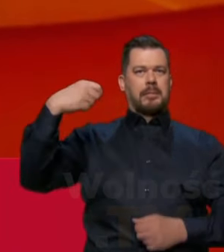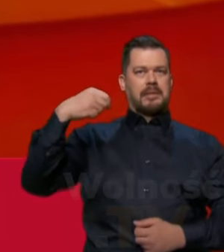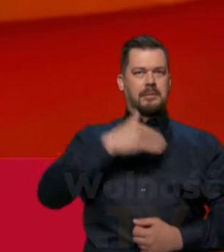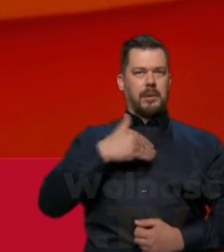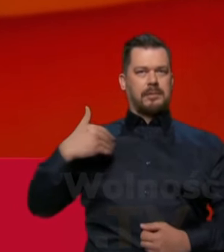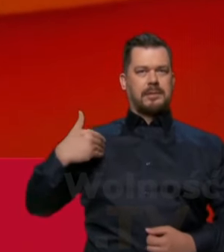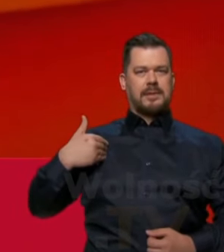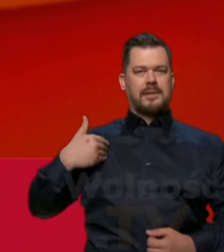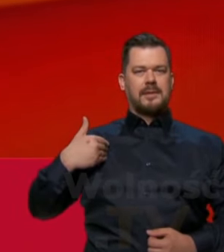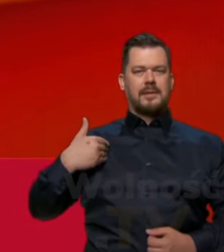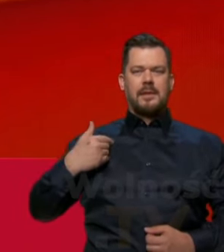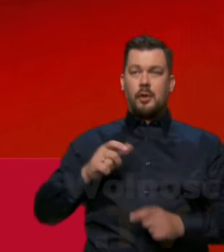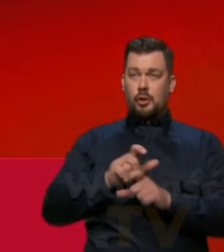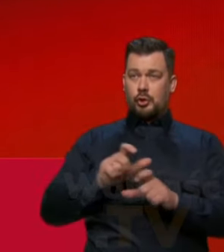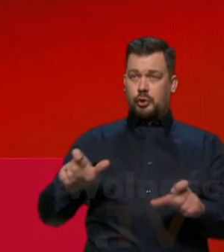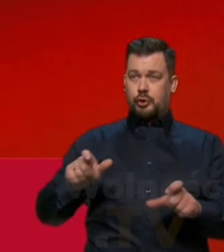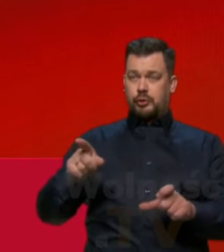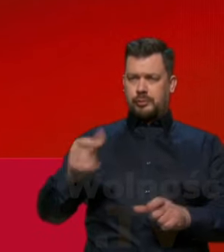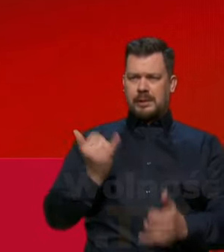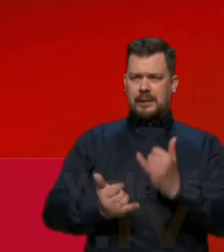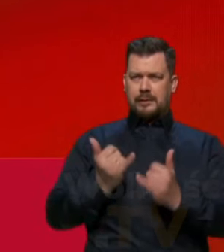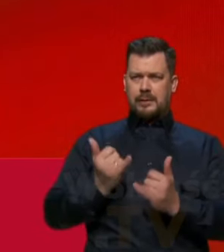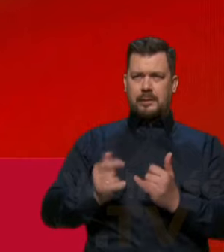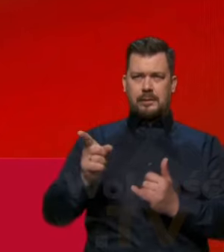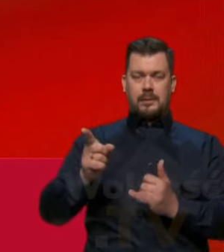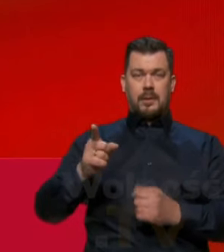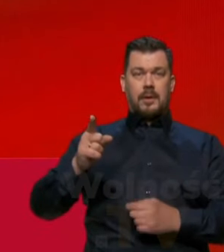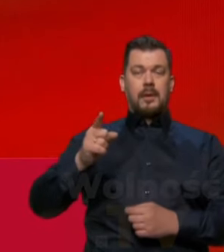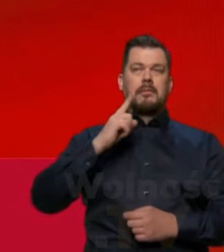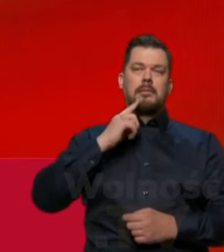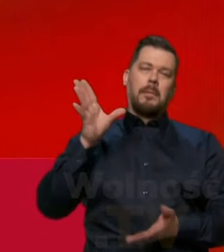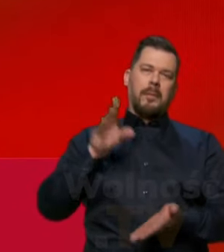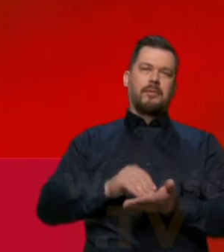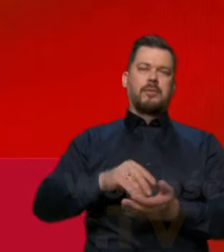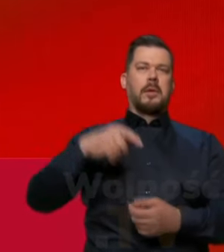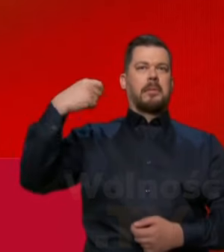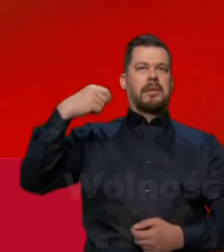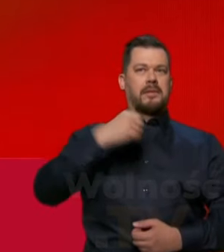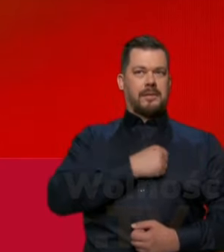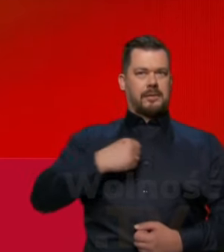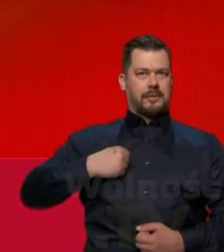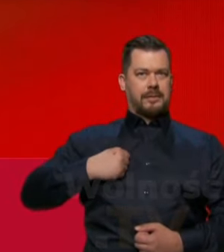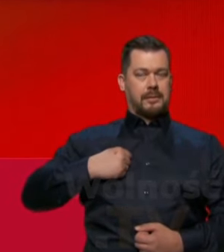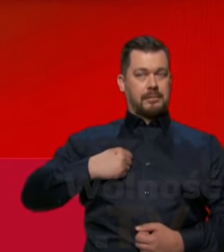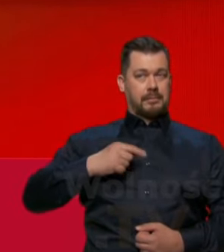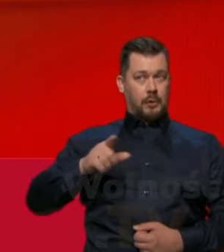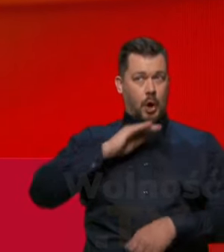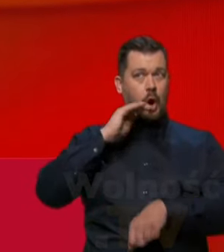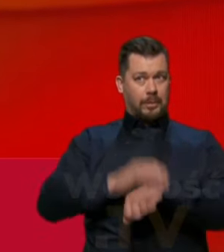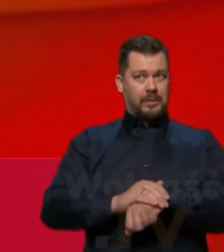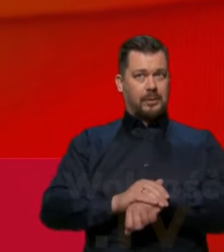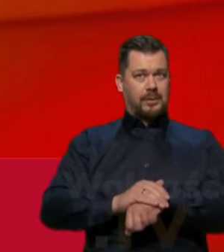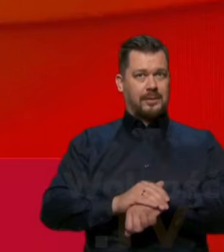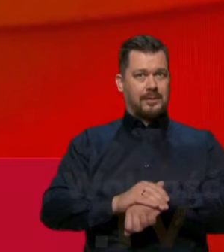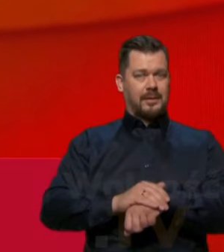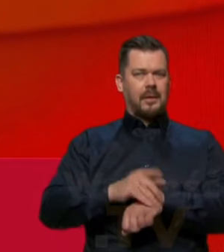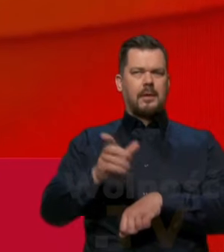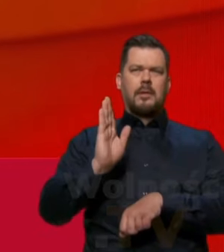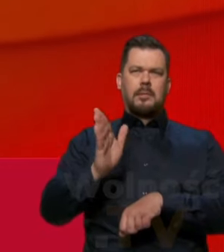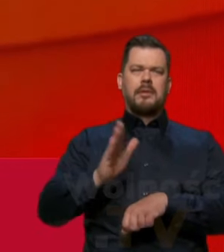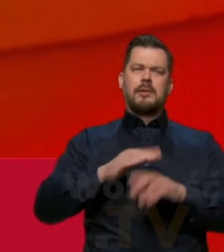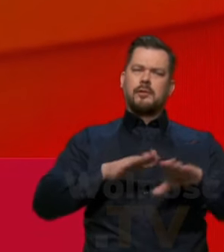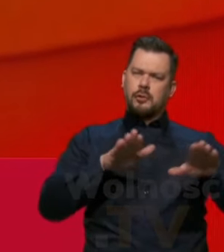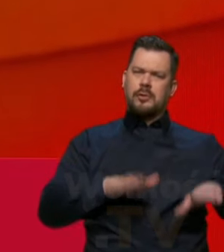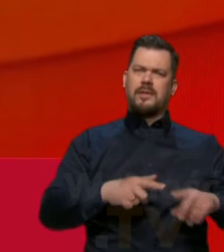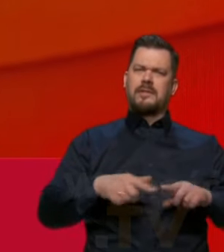na kandydata na prezydenta Polski. Czy jeśli pan zostanie ponownie prezydentem Warszawy, jest pan gotów obiecać warszawiakom, że zostanie pan